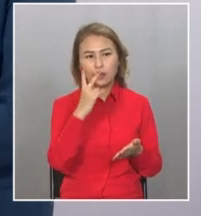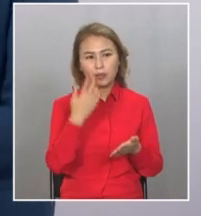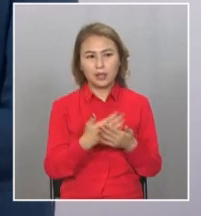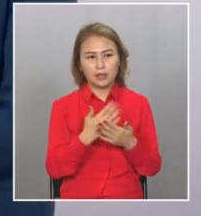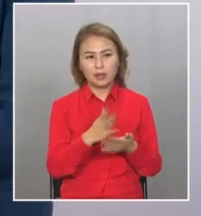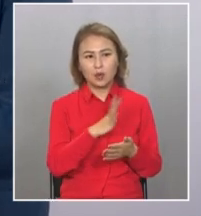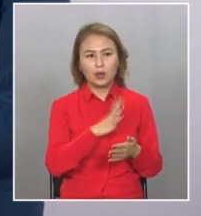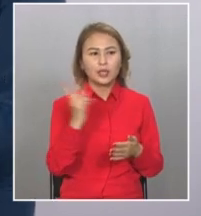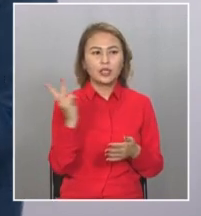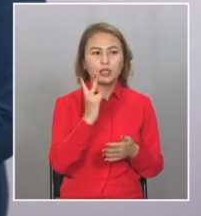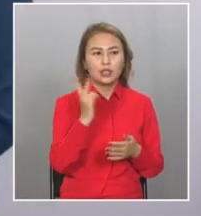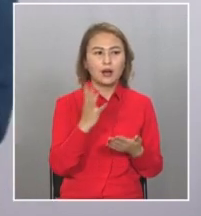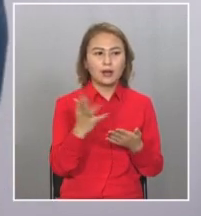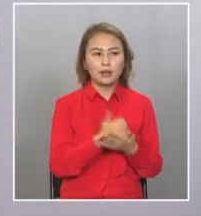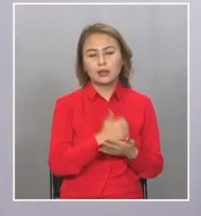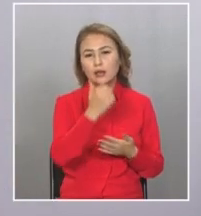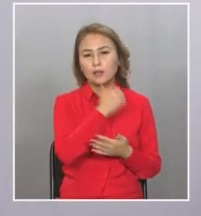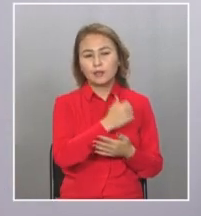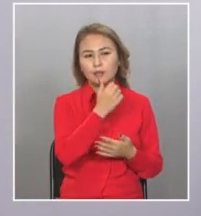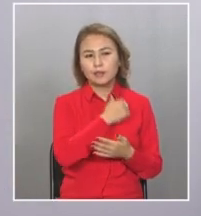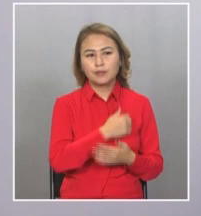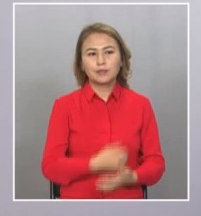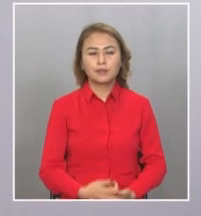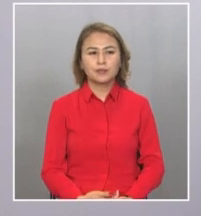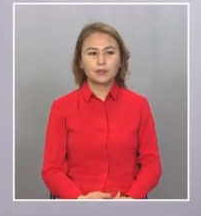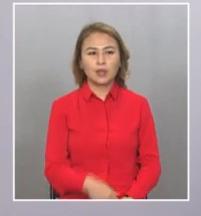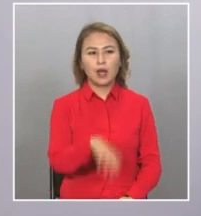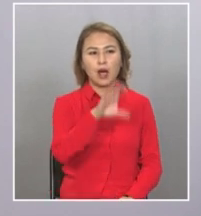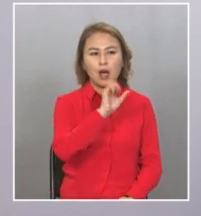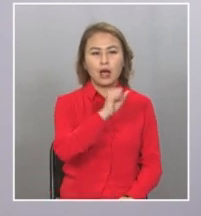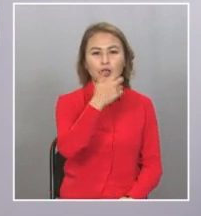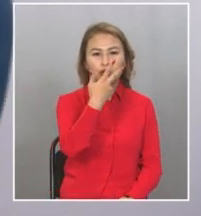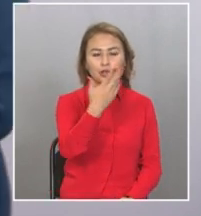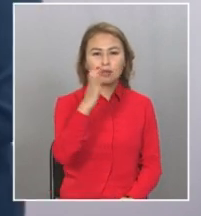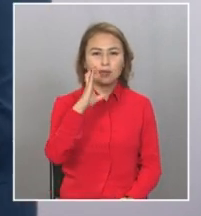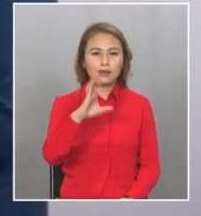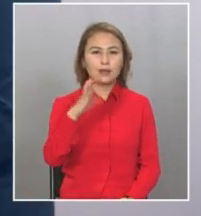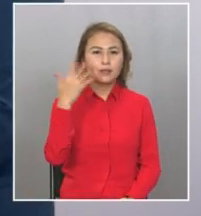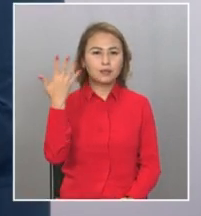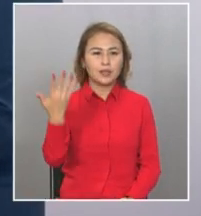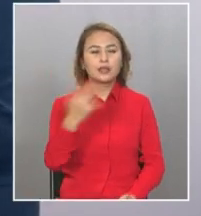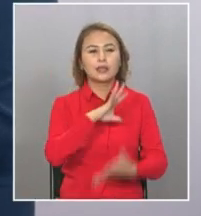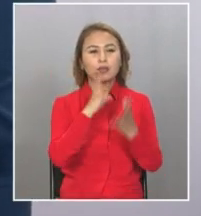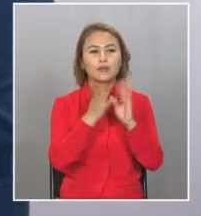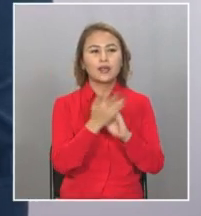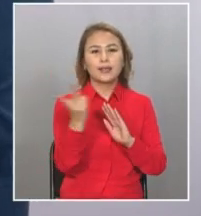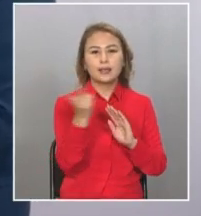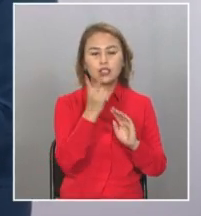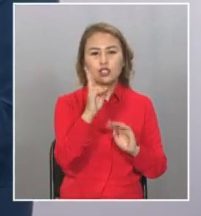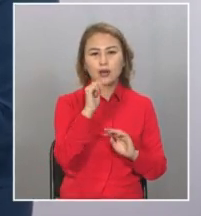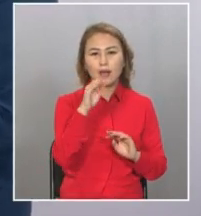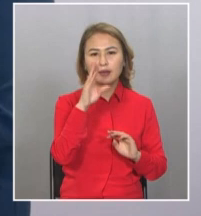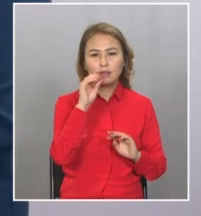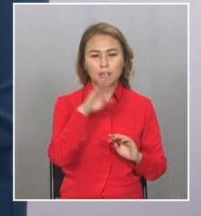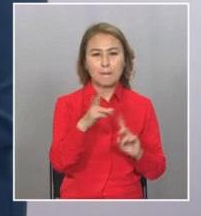катетін анықтаңыз. А катеті 3-ге тең, С гипотенузасы 5-ге тең. Онда екінші катетті, яғни